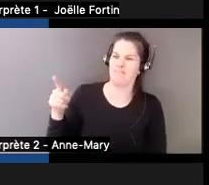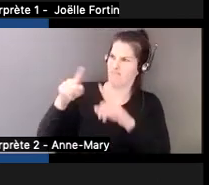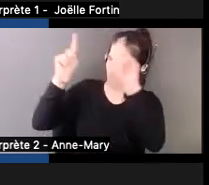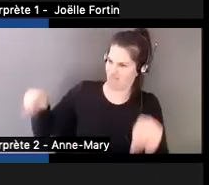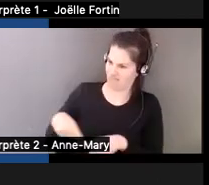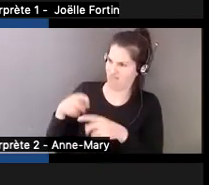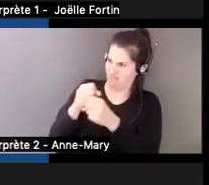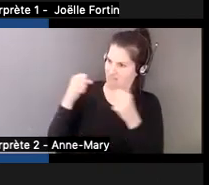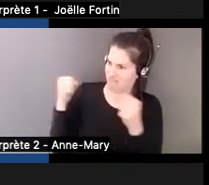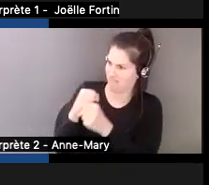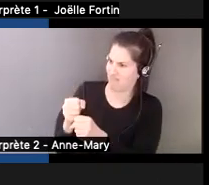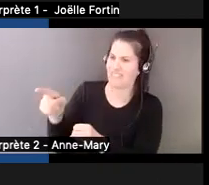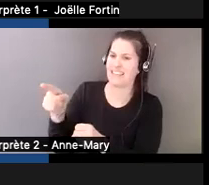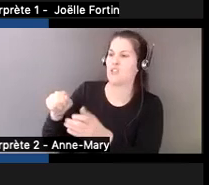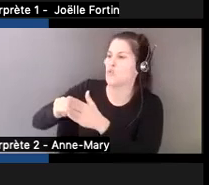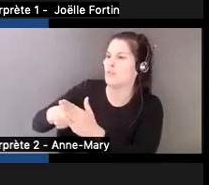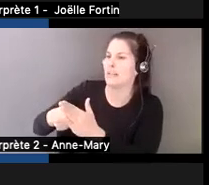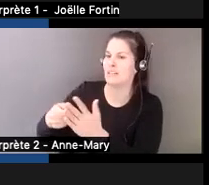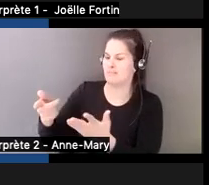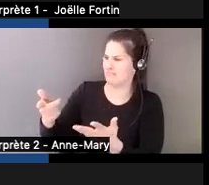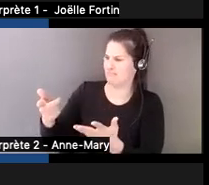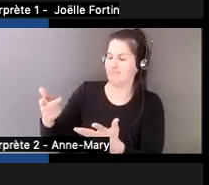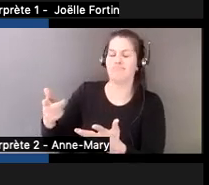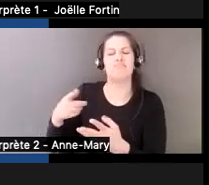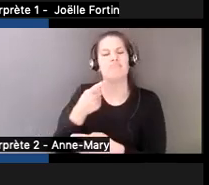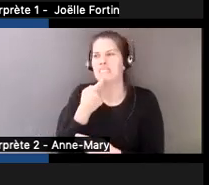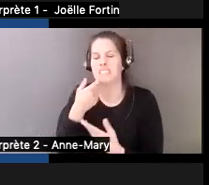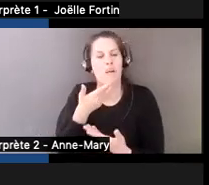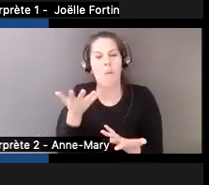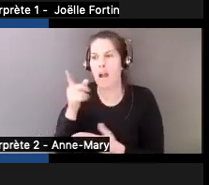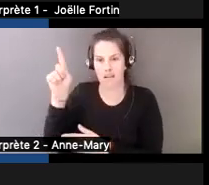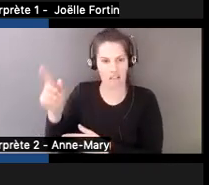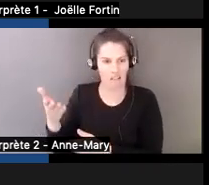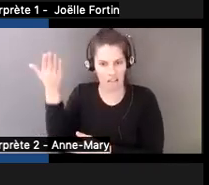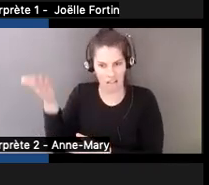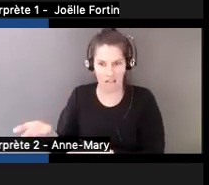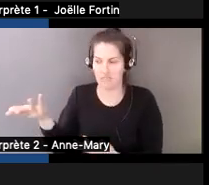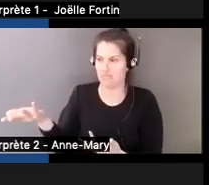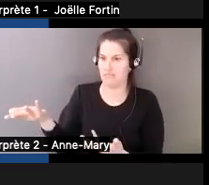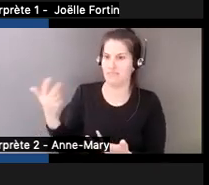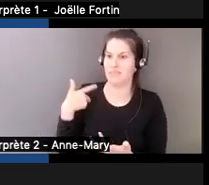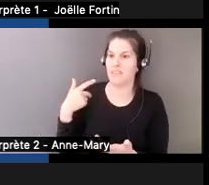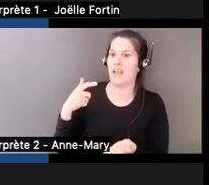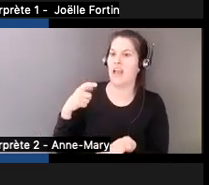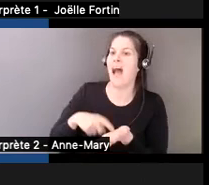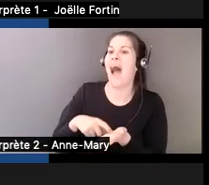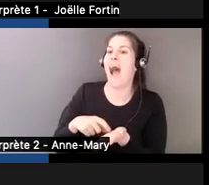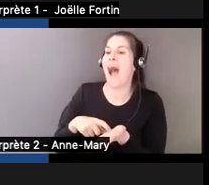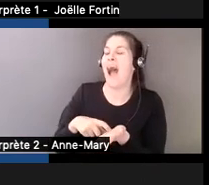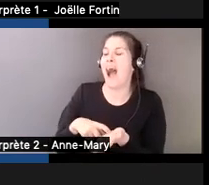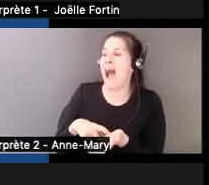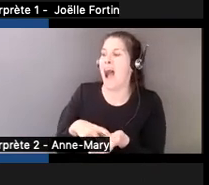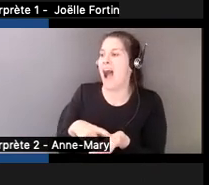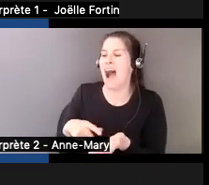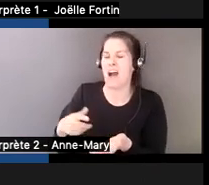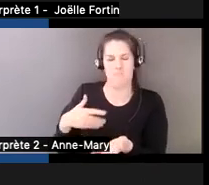il y a des activités. Je disais, pourquoi sous pli? Parce qu'il y en a quelques-uns qui pourraient mettre du matériel dans la bouche. Mais là, je